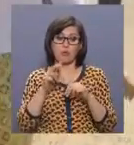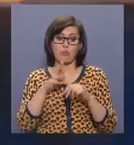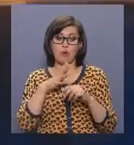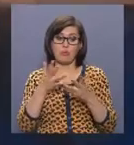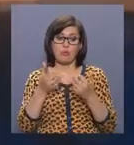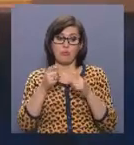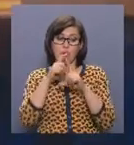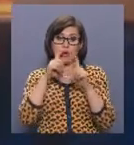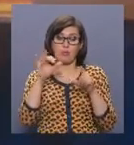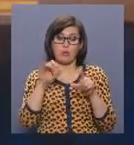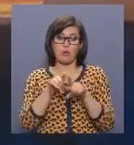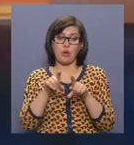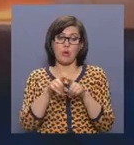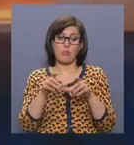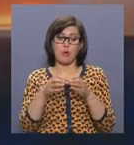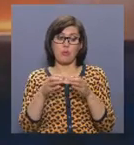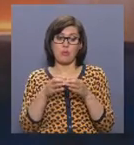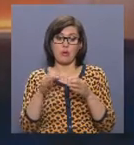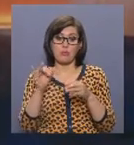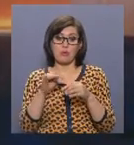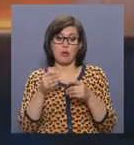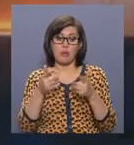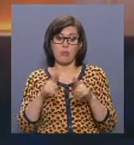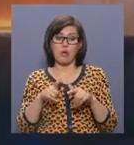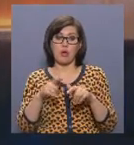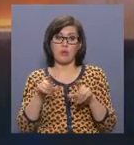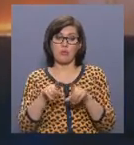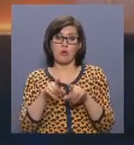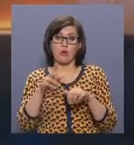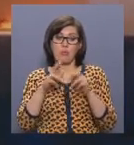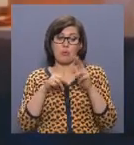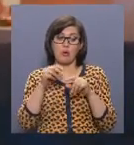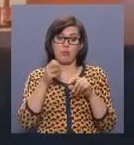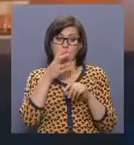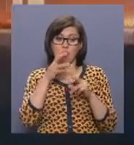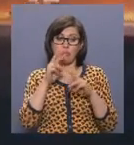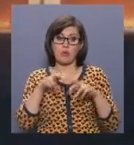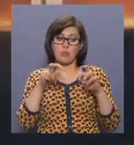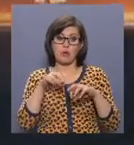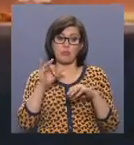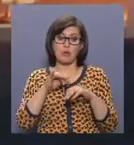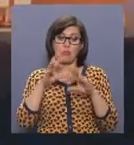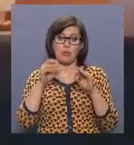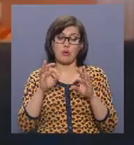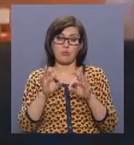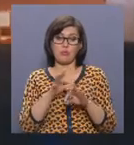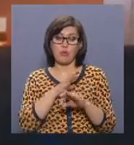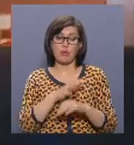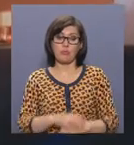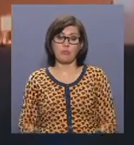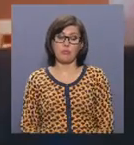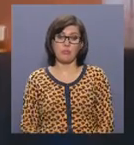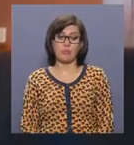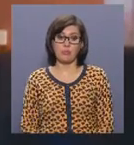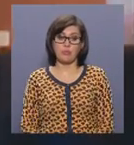здания. Яғни мердігер компания нысанды тапсырғанда жіті тексеріп отыратын болса, барлығы дұрыс болады.